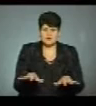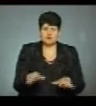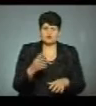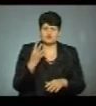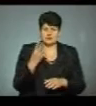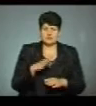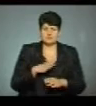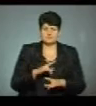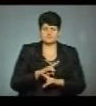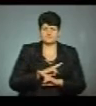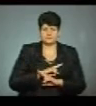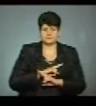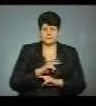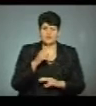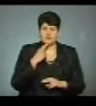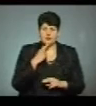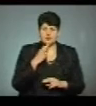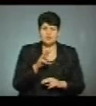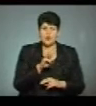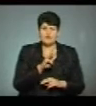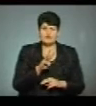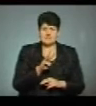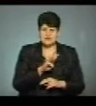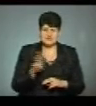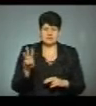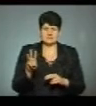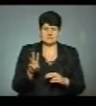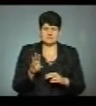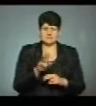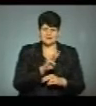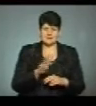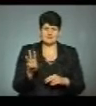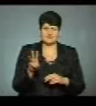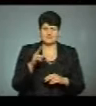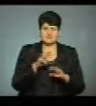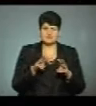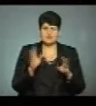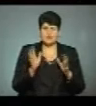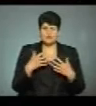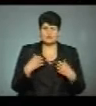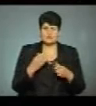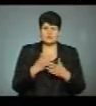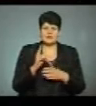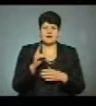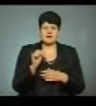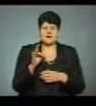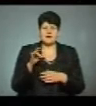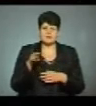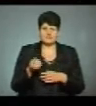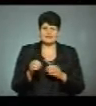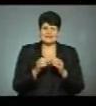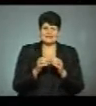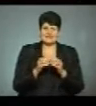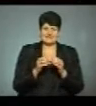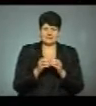летальні. Як повідомляють на офіційному сайті Міністерства закордонних справ України, органами влади Італії запроваджено карантинні заходи у 10